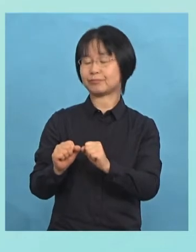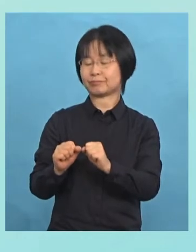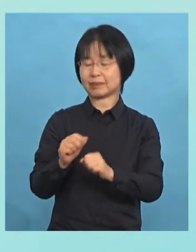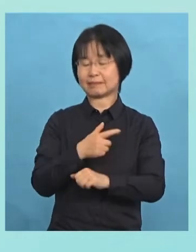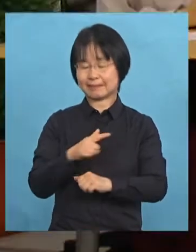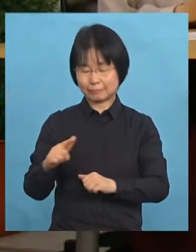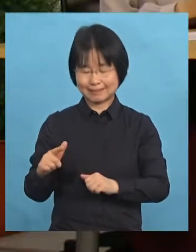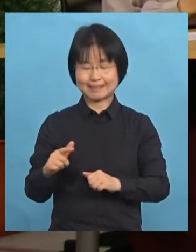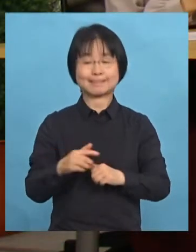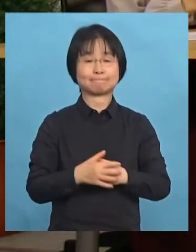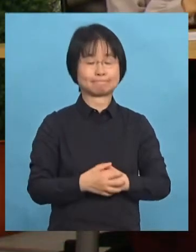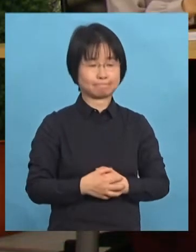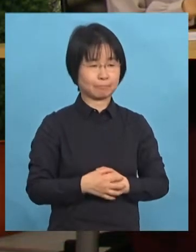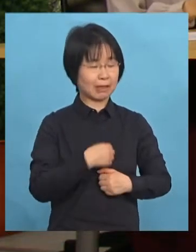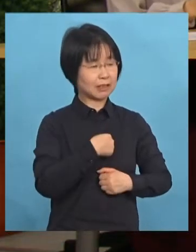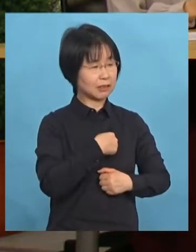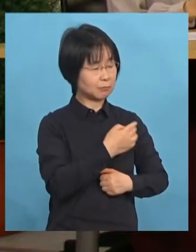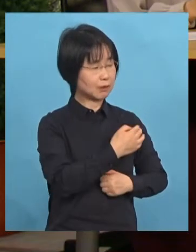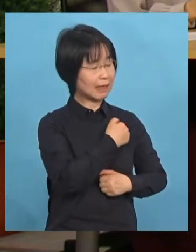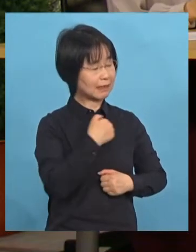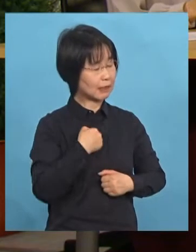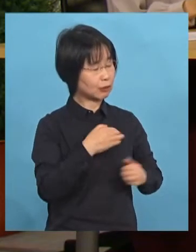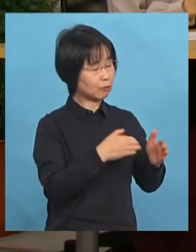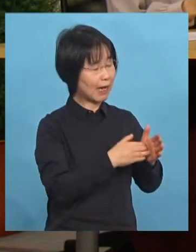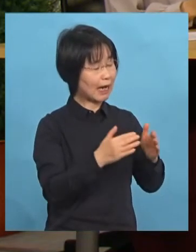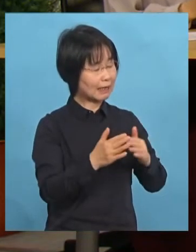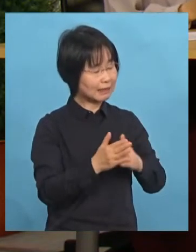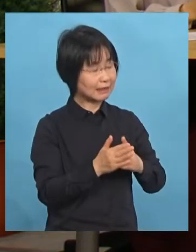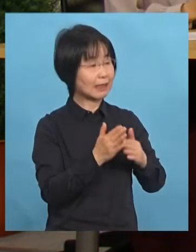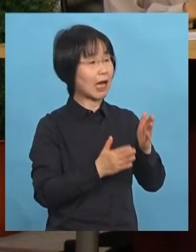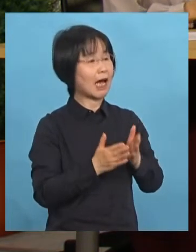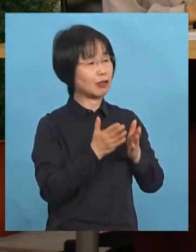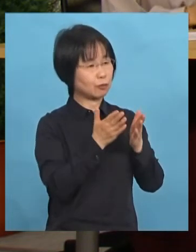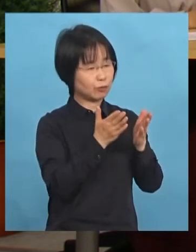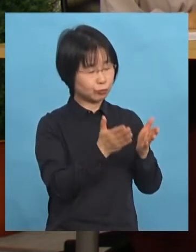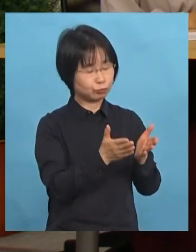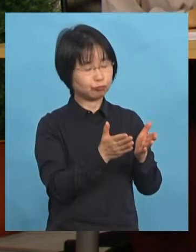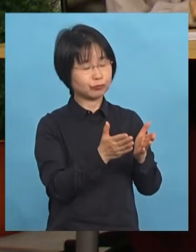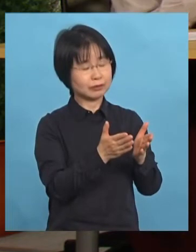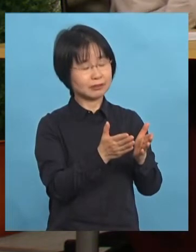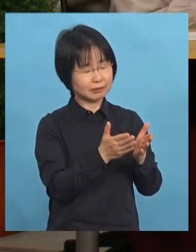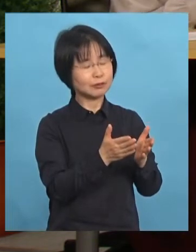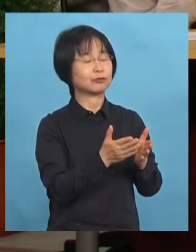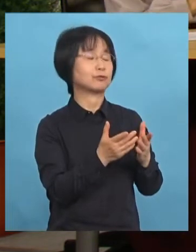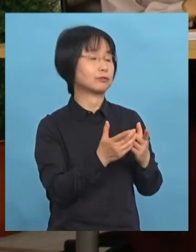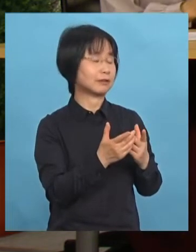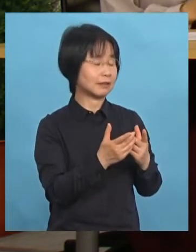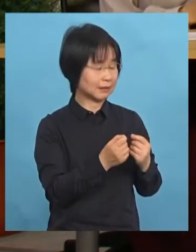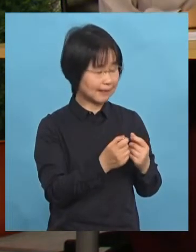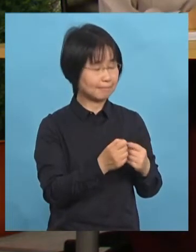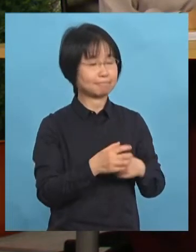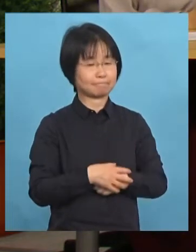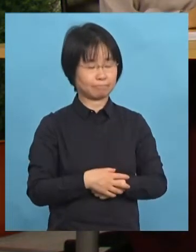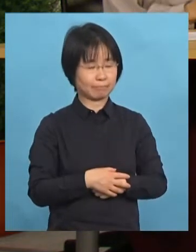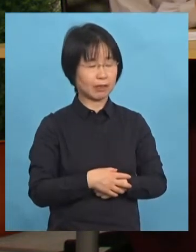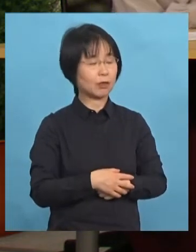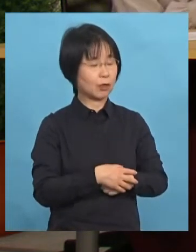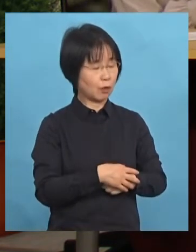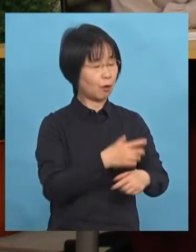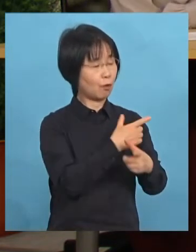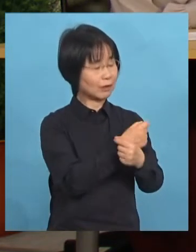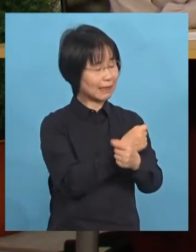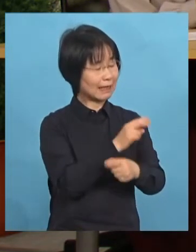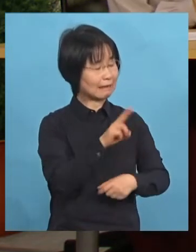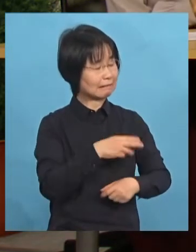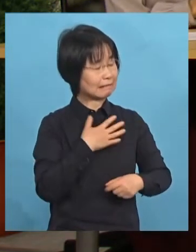。 なるほど、こう自分ができる範囲での配慮をするということなんですね。お互いの事情を理解して、その